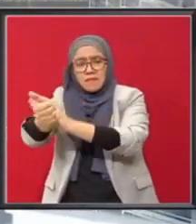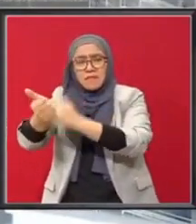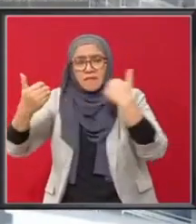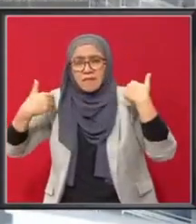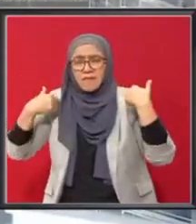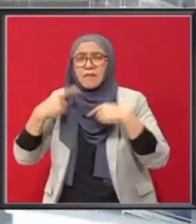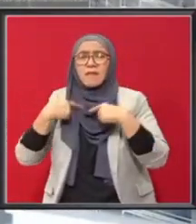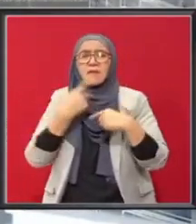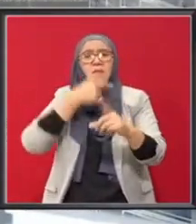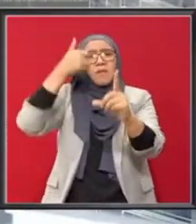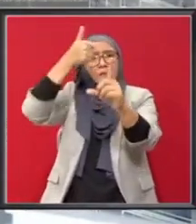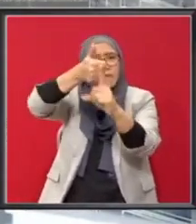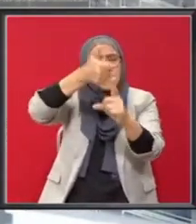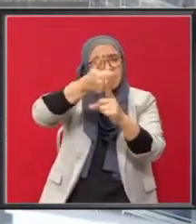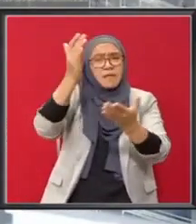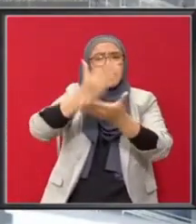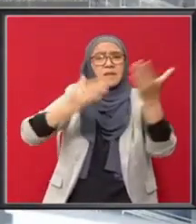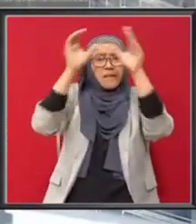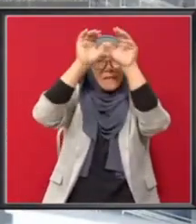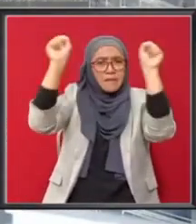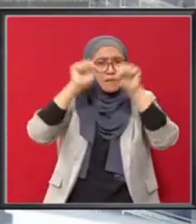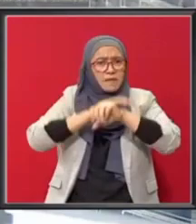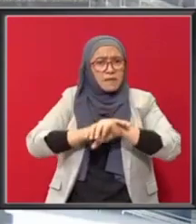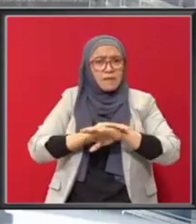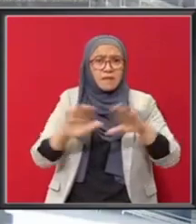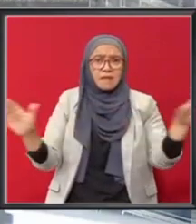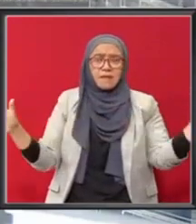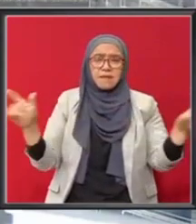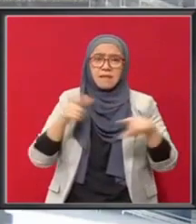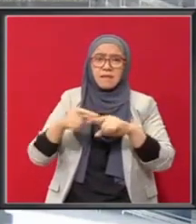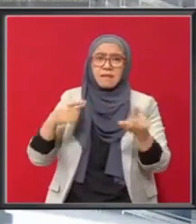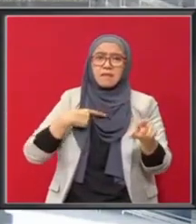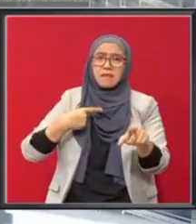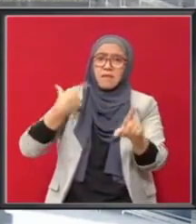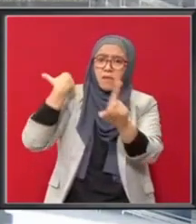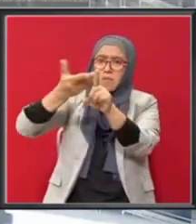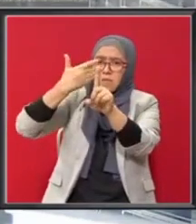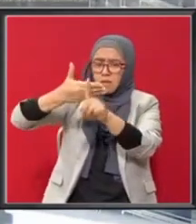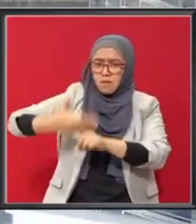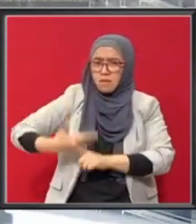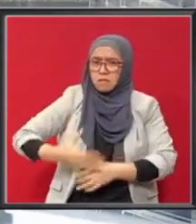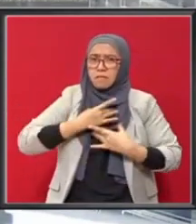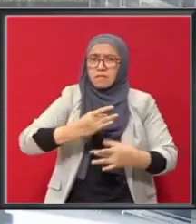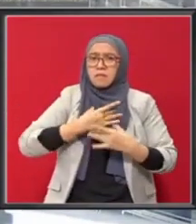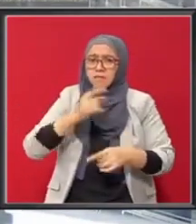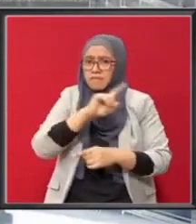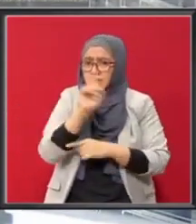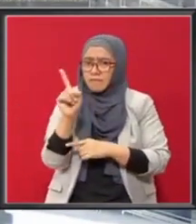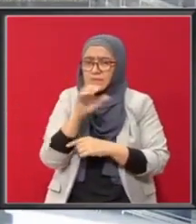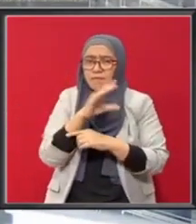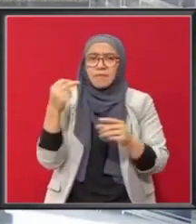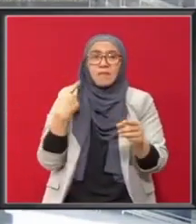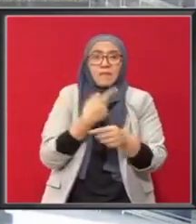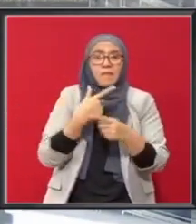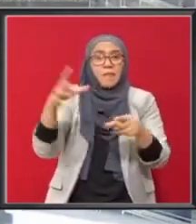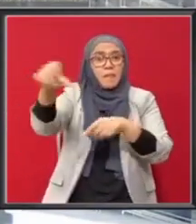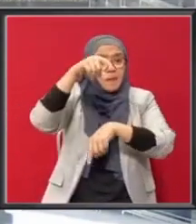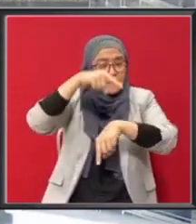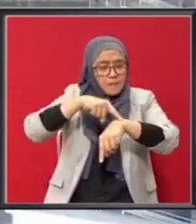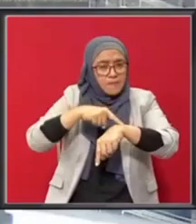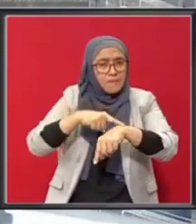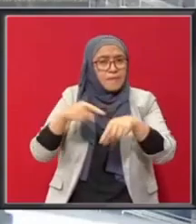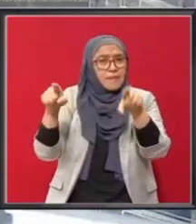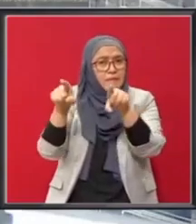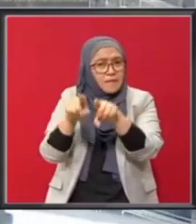pH jika ini supaya tidak sewenang-wenang nya membuang pekerja karena kita juga mengambil masa yang sama